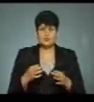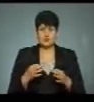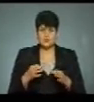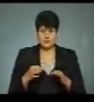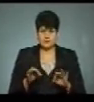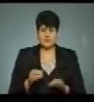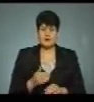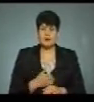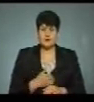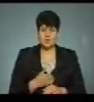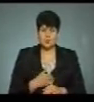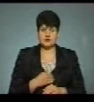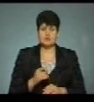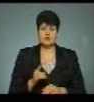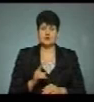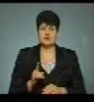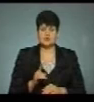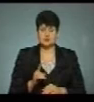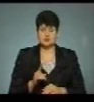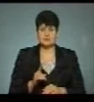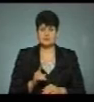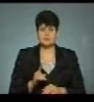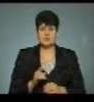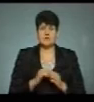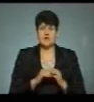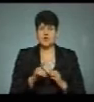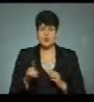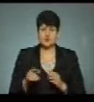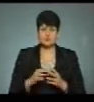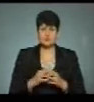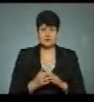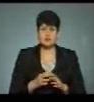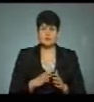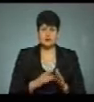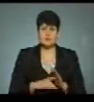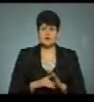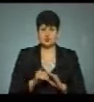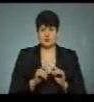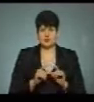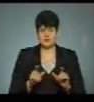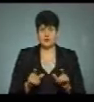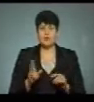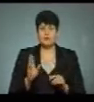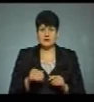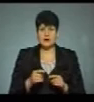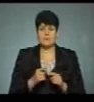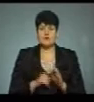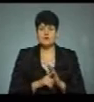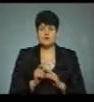звичайно, хочемо, щоб в кожному селі все-таки була початкова школа. Бодай початкова. Чому? Бо